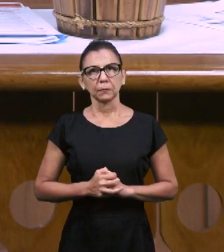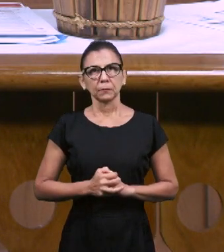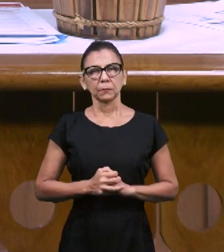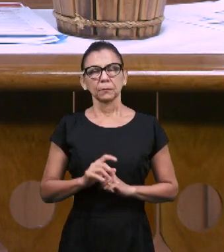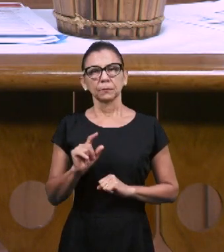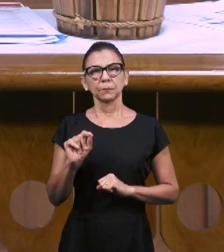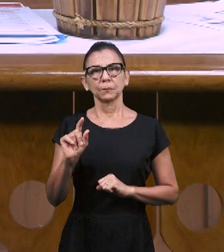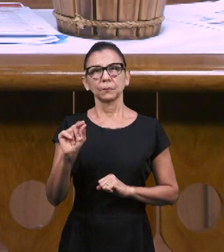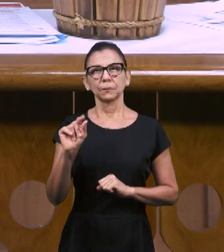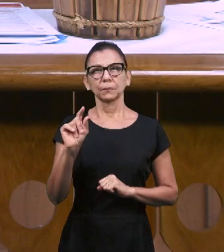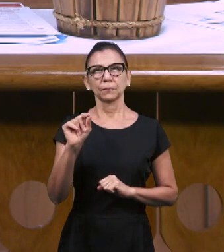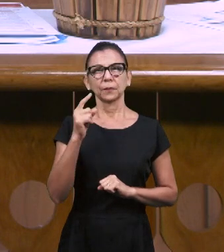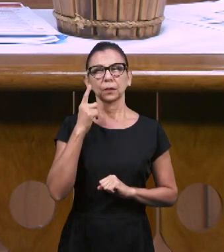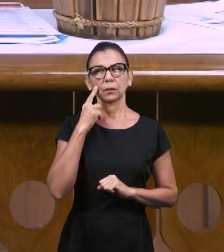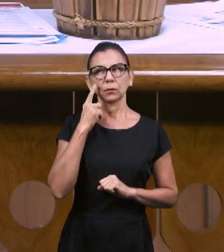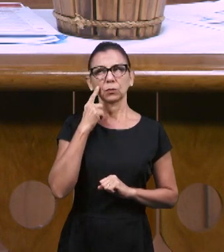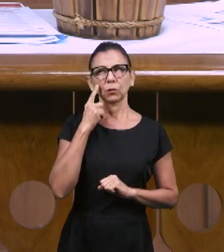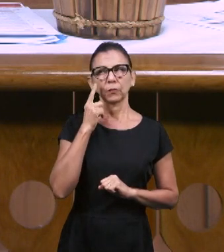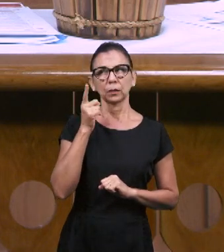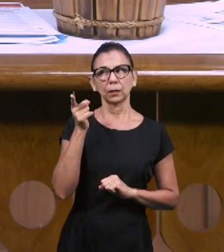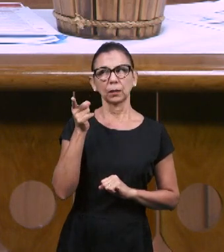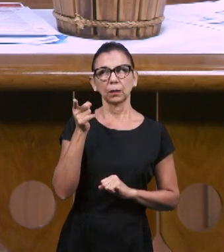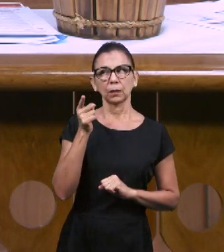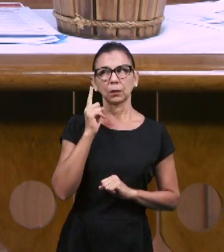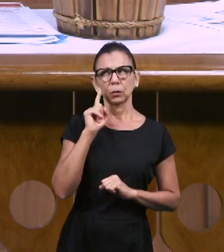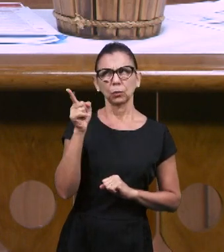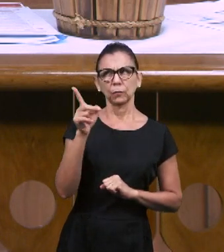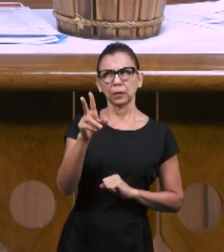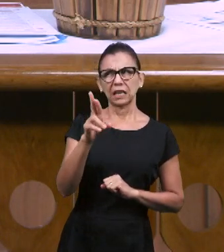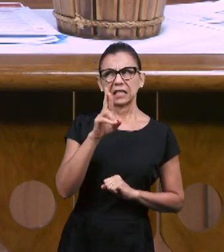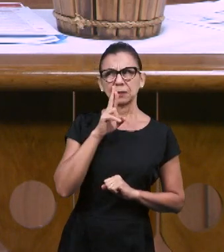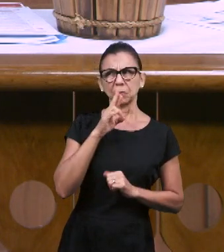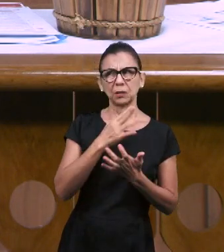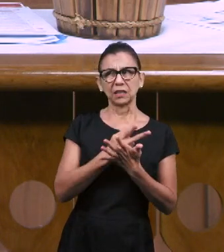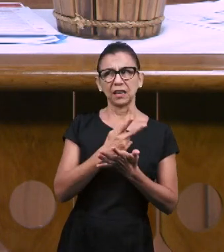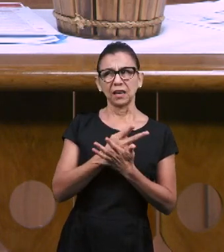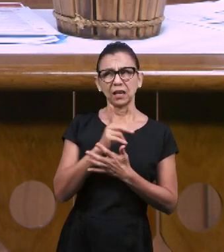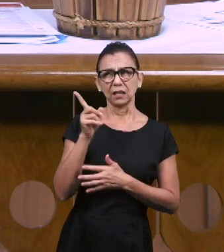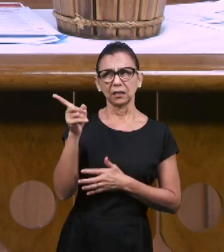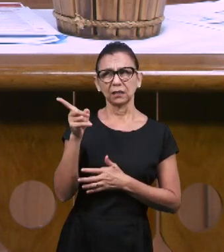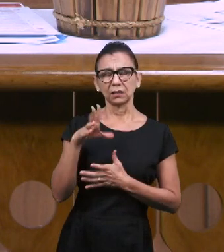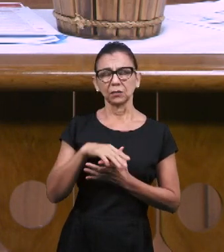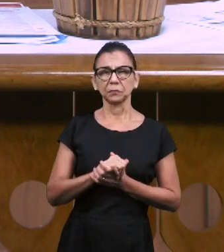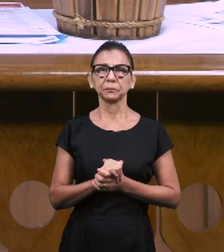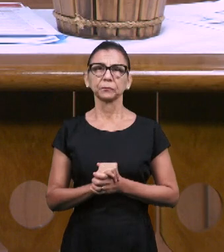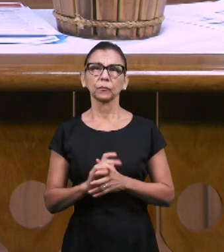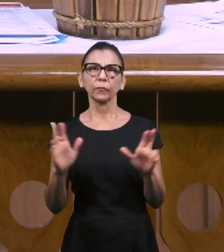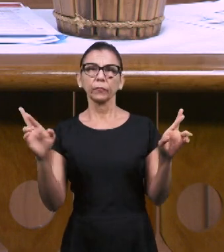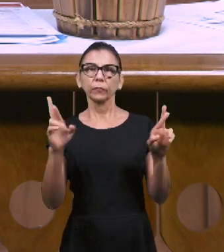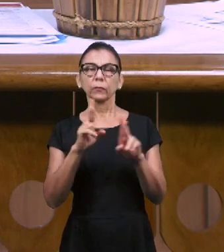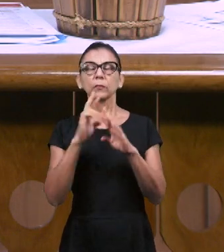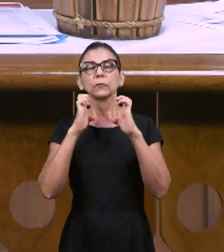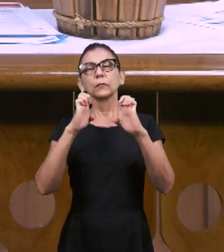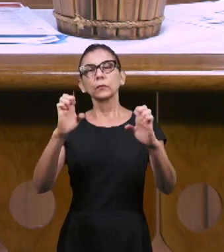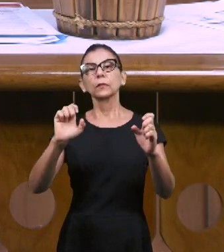il y a une réponse qui n'est pas correcte. Par rapport à l'évangile, qu'est-ce que c'est le mystère?